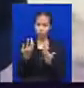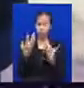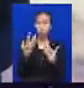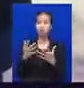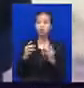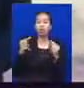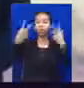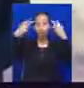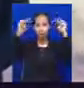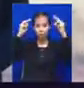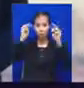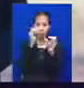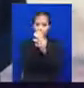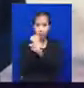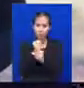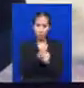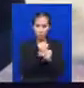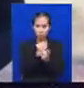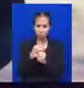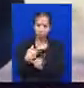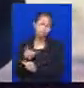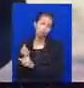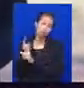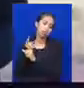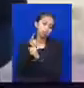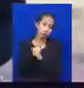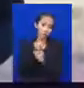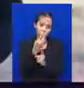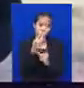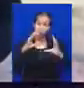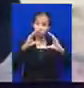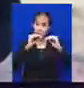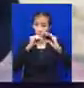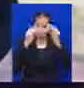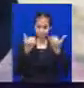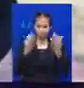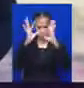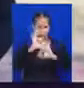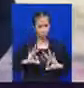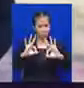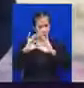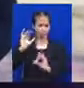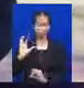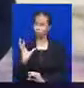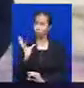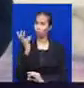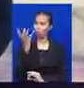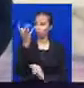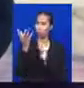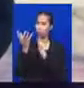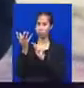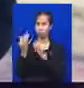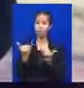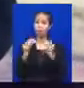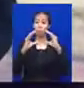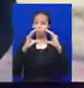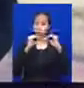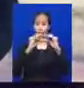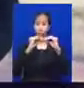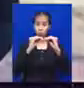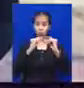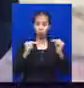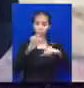พลเอกประยุทธ์จันทร์โอชานายกรัฐมนตรีในการเข้าร่วมประชุมครั้งสำคัญของโลกก็ว่าได้เลยนะครับนั่นก็คือการประชุมระ